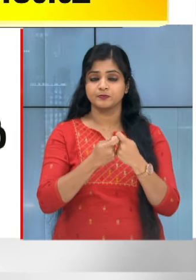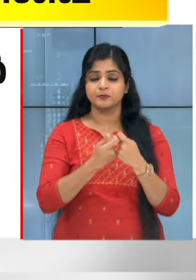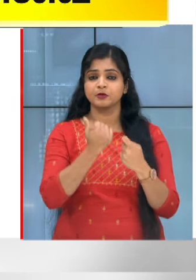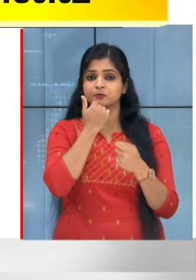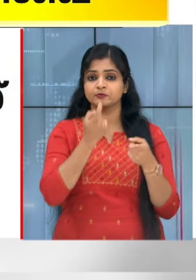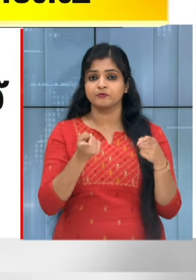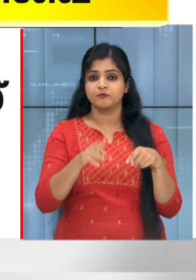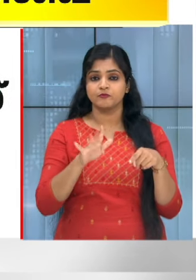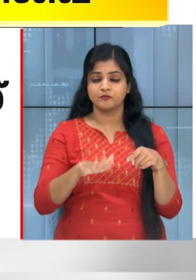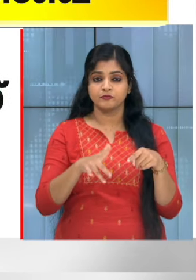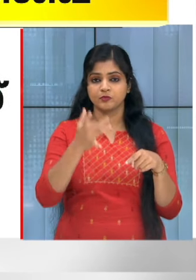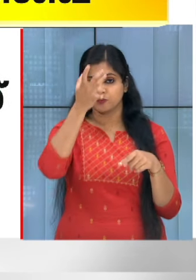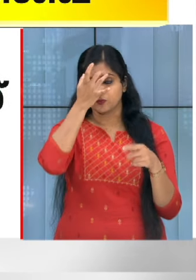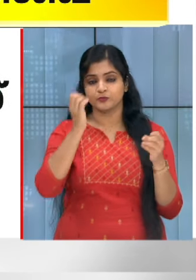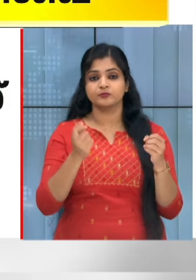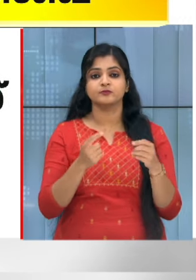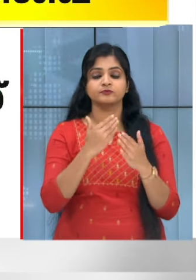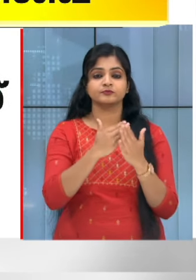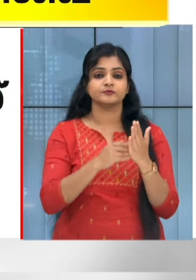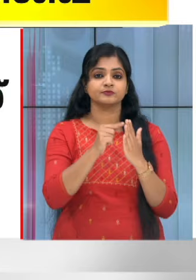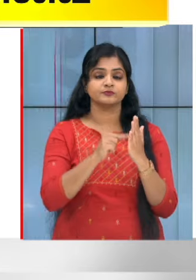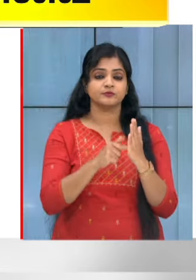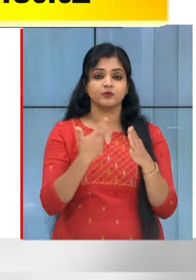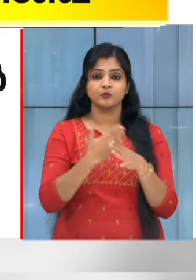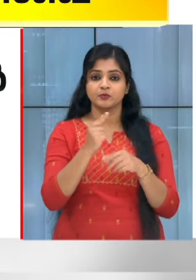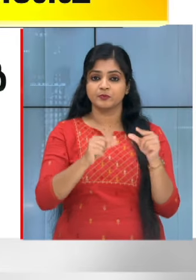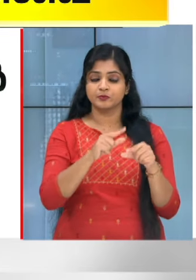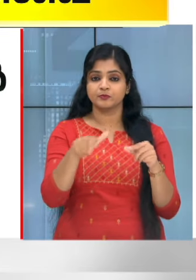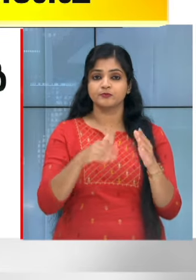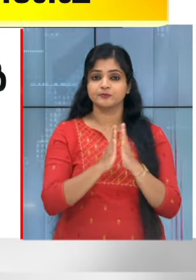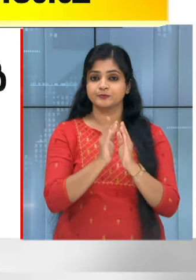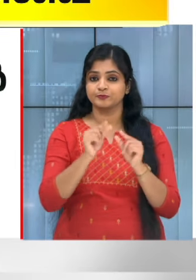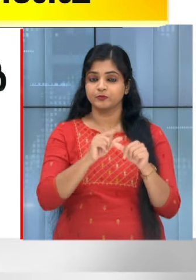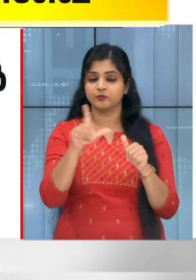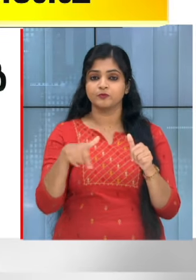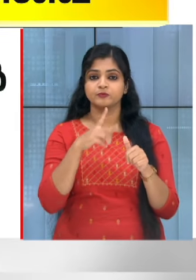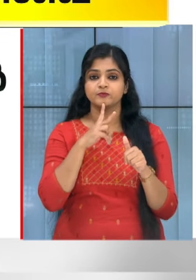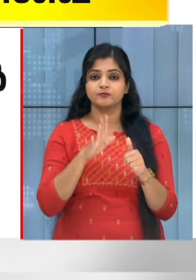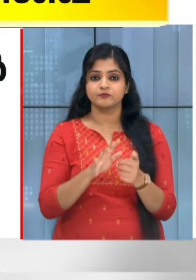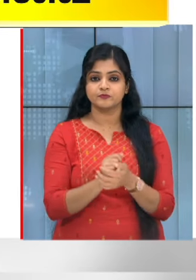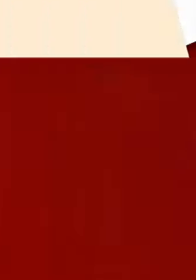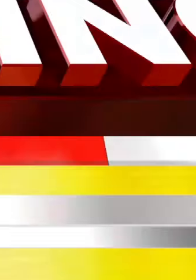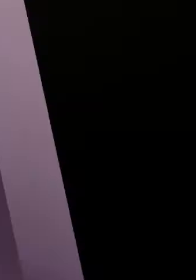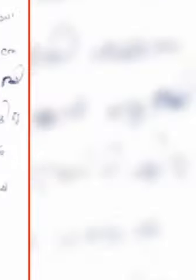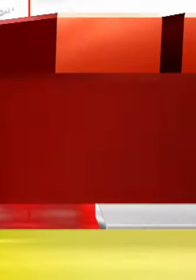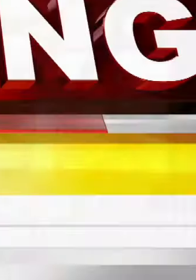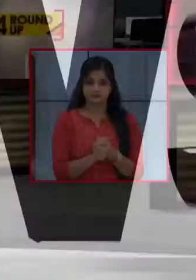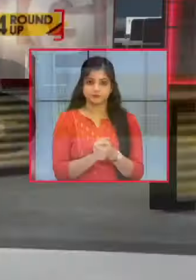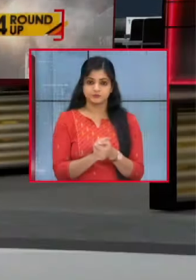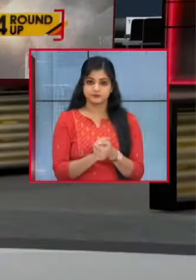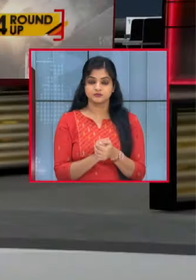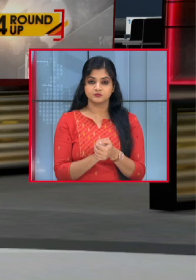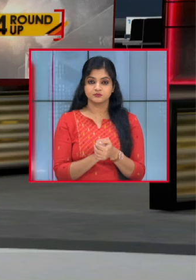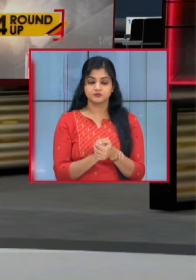പ്രതിസന്ധിക്ക് കാരണമെന്നാണ് ഇപ്പോൾ ജീവനക്കാരും അതോടൊപ്പം തന്നെ ഭക്തരുമെല്ലാം ആരോപിക്കുന്നത്. ഗോകുൽ, ശരി, VA ഗിരീഷാണ് തിരുവനന്തപുരത്ത് നിന്ന്